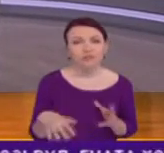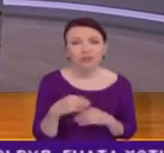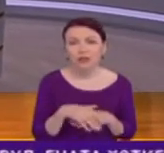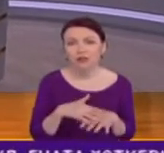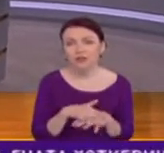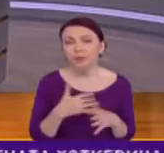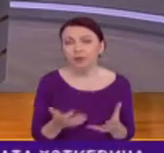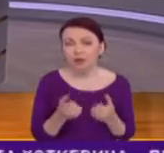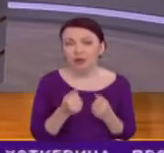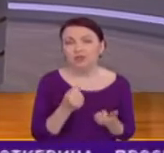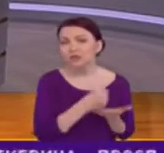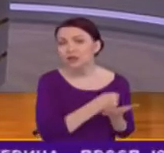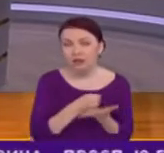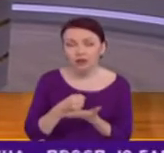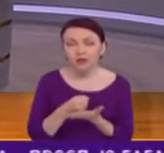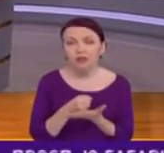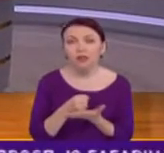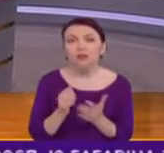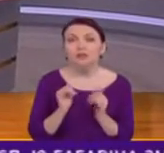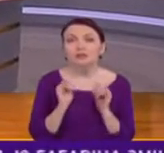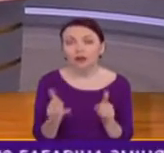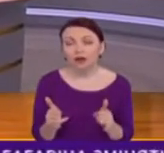прийняла стандарти для